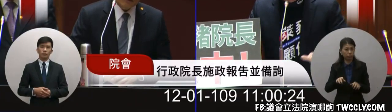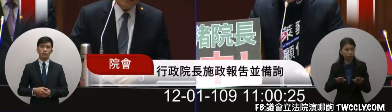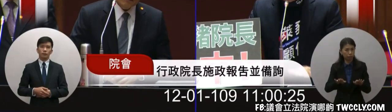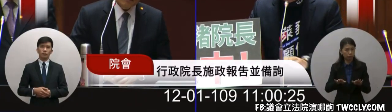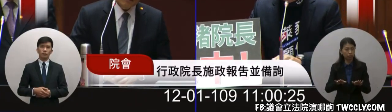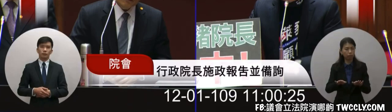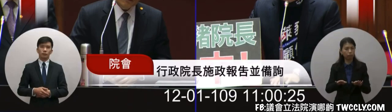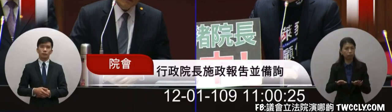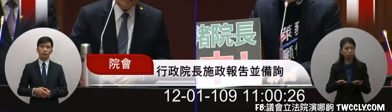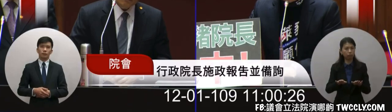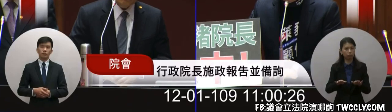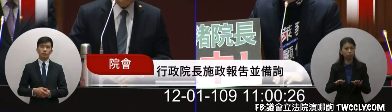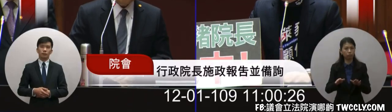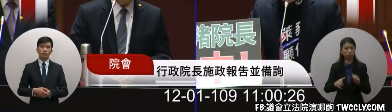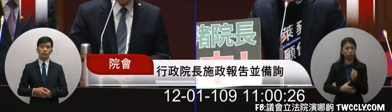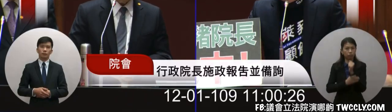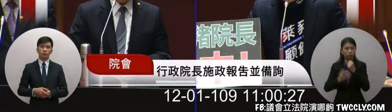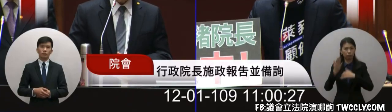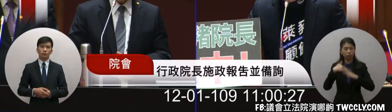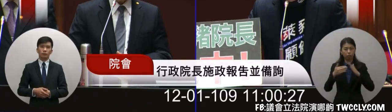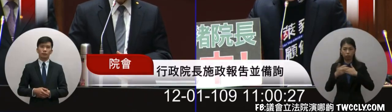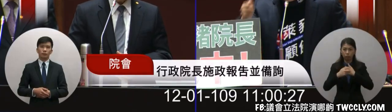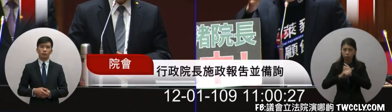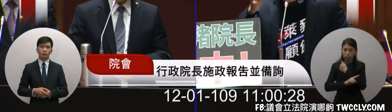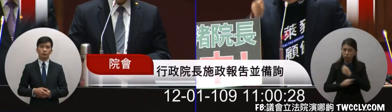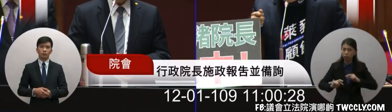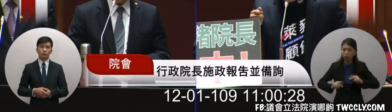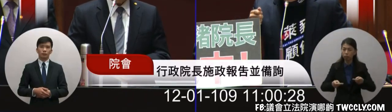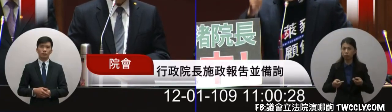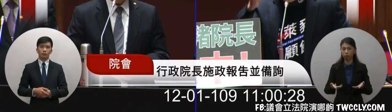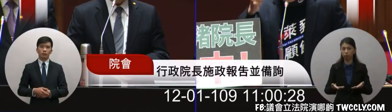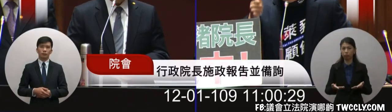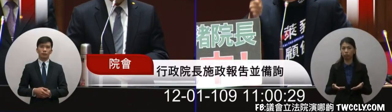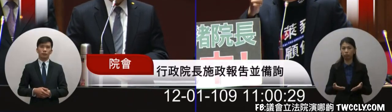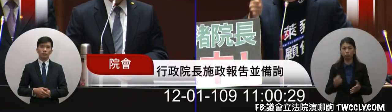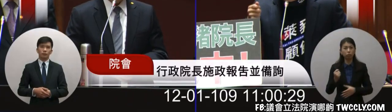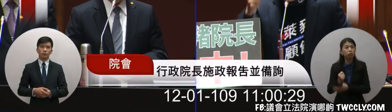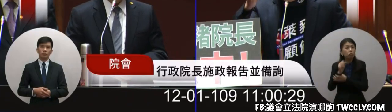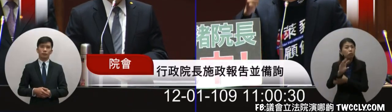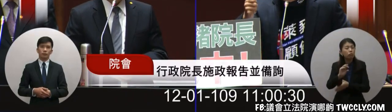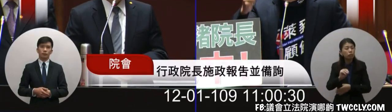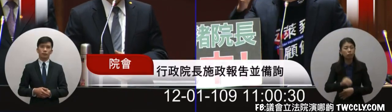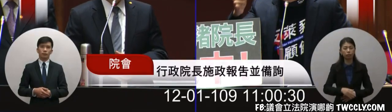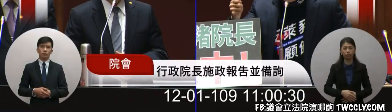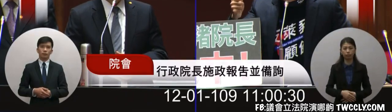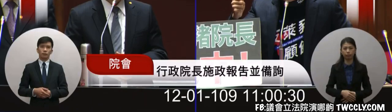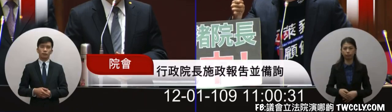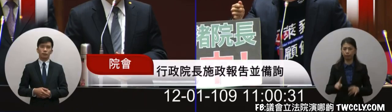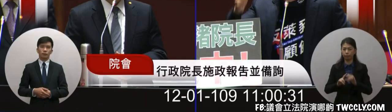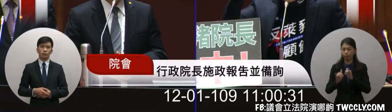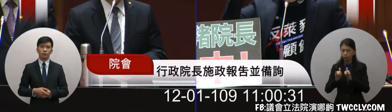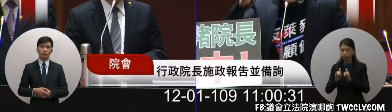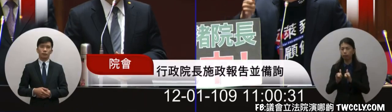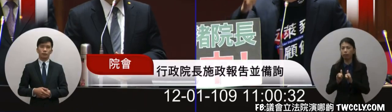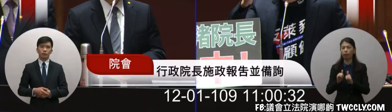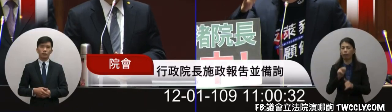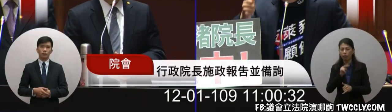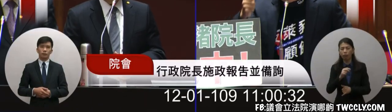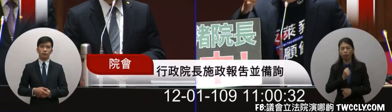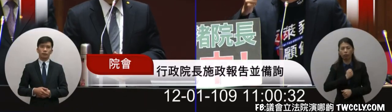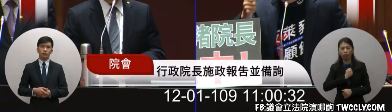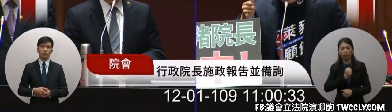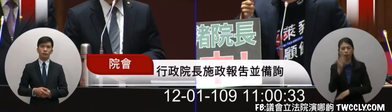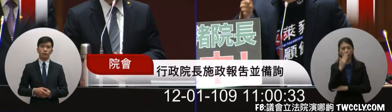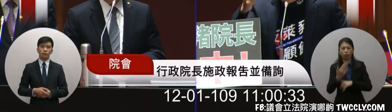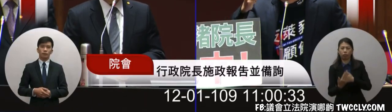支不支持这样子学校卫生法修法，来明确让国人知道说政府跟人民站在一起，坚决